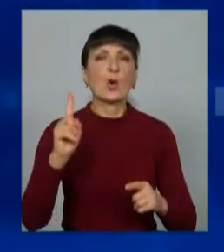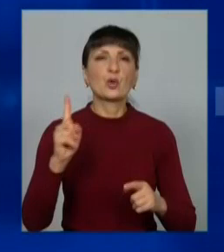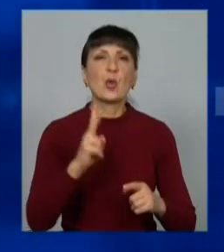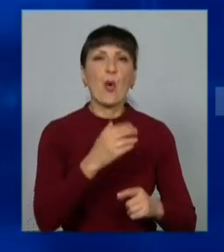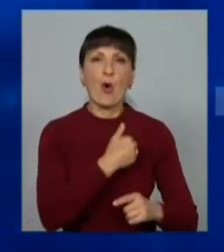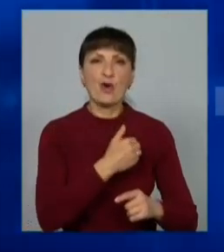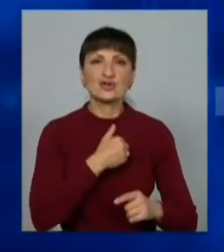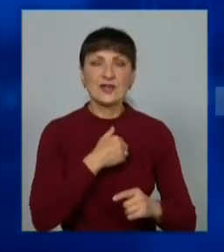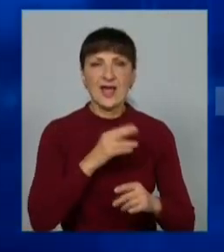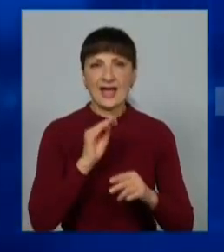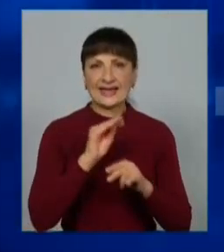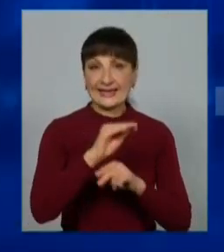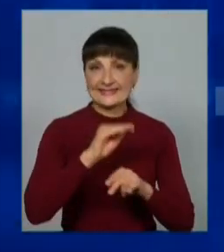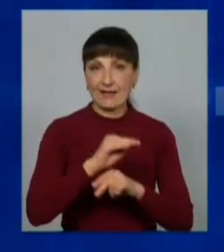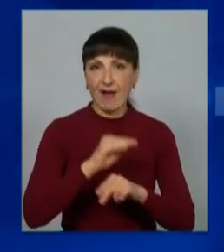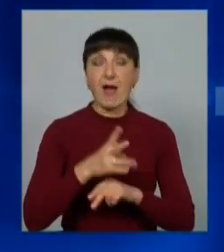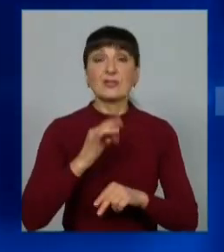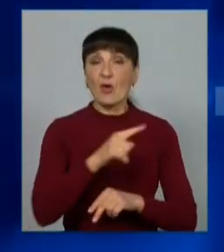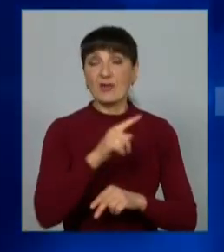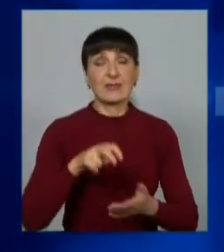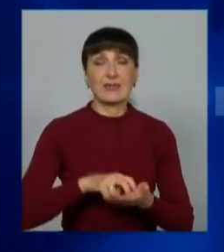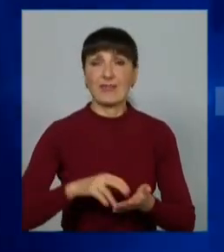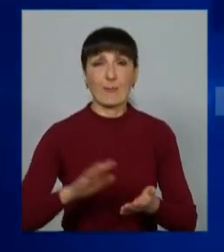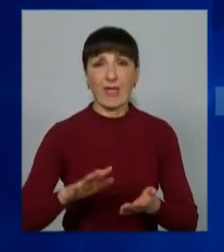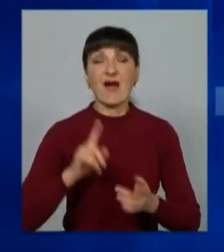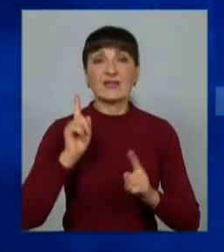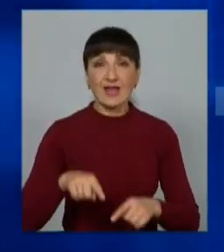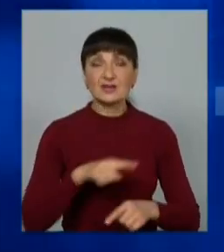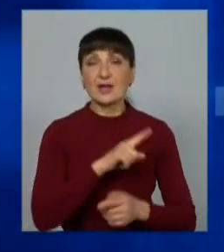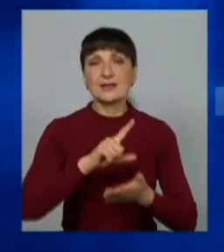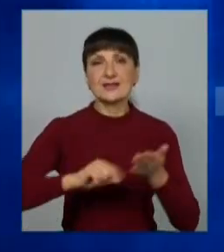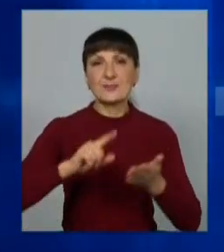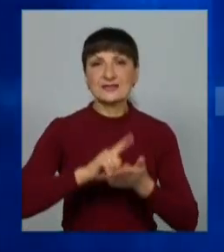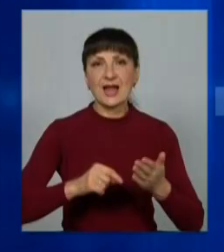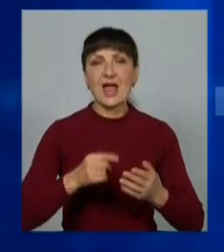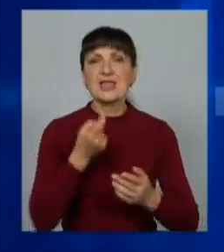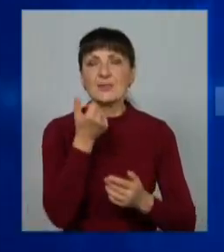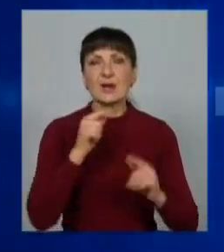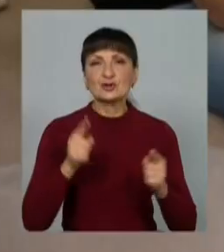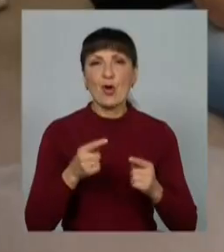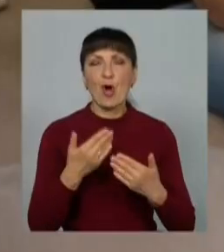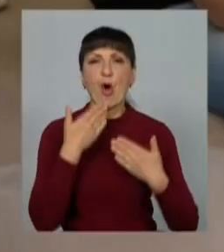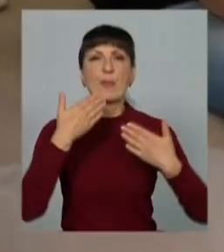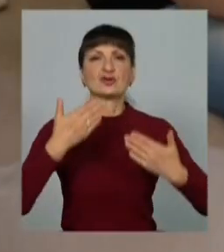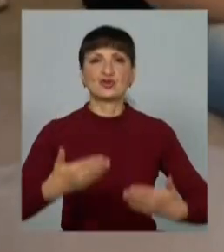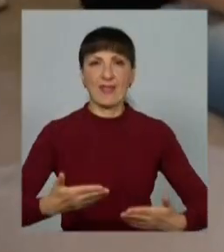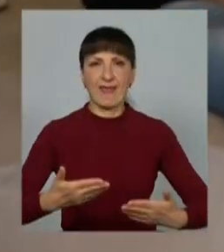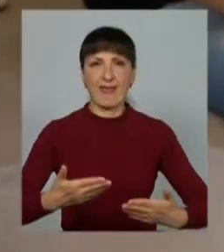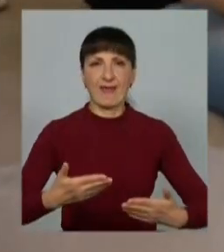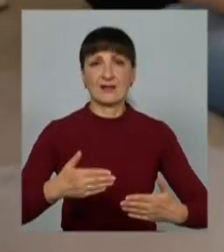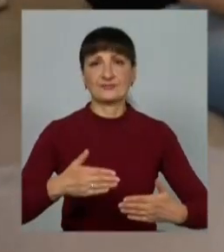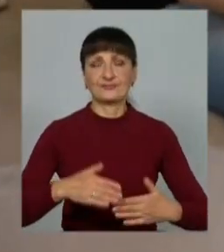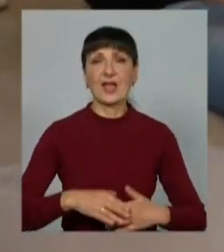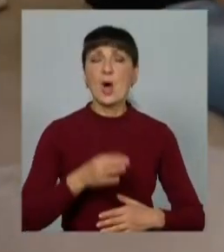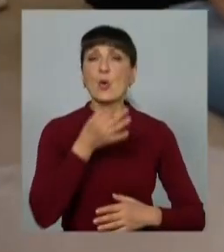больше желающих покритиковать. Но это ребят не пугает. Они даже записали небольшое обращение к хейтерам. Да, у любых